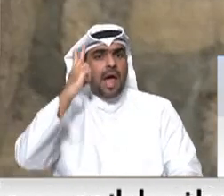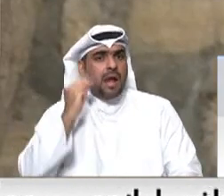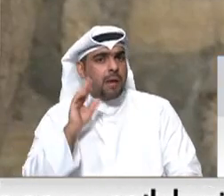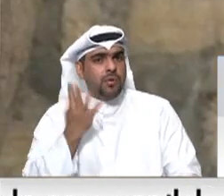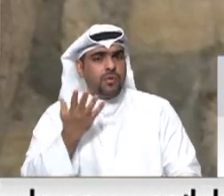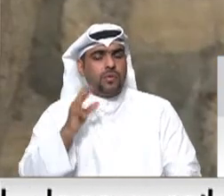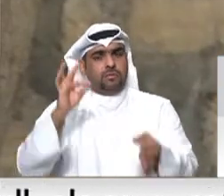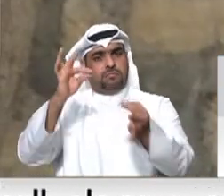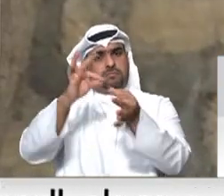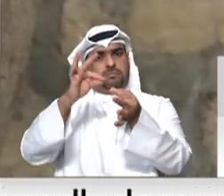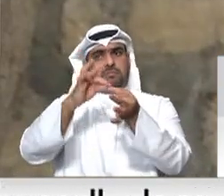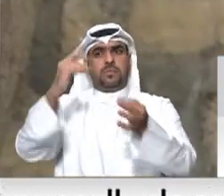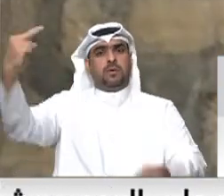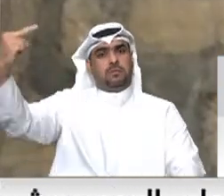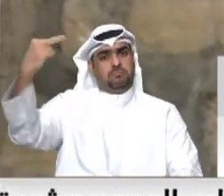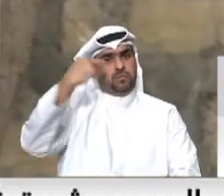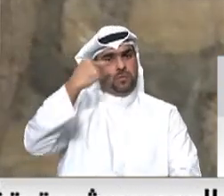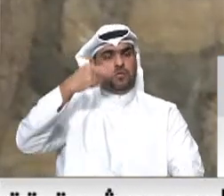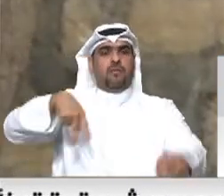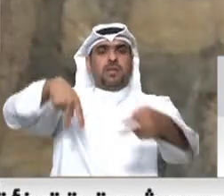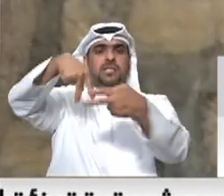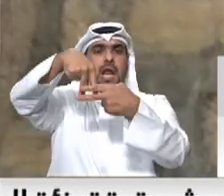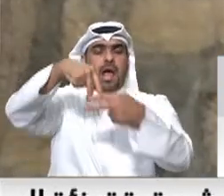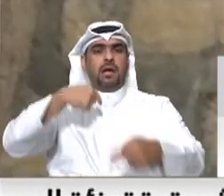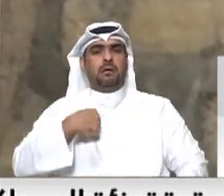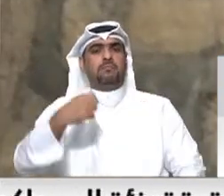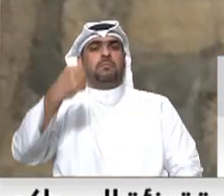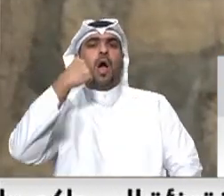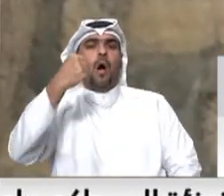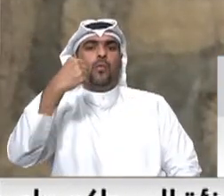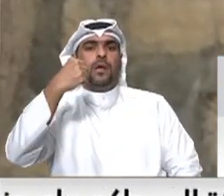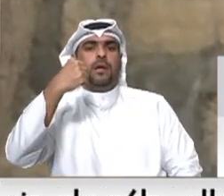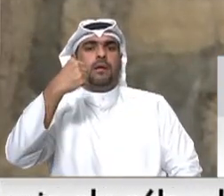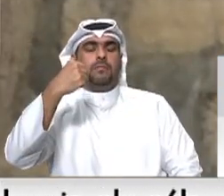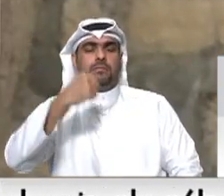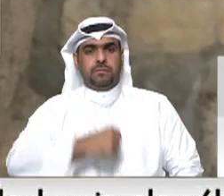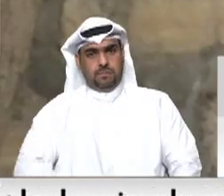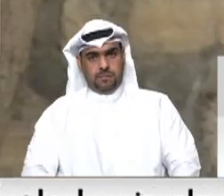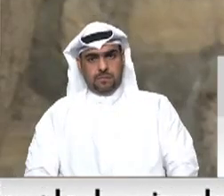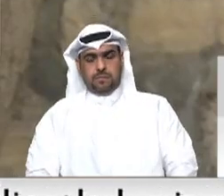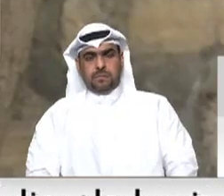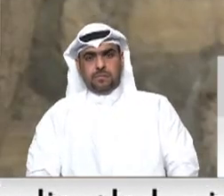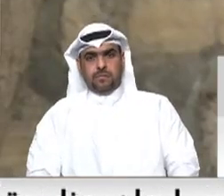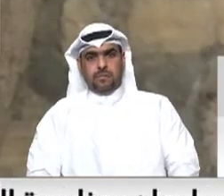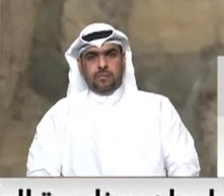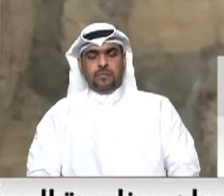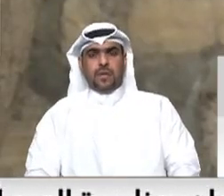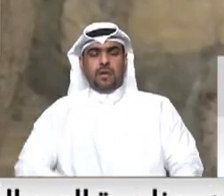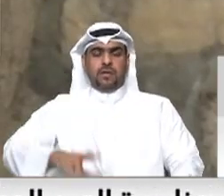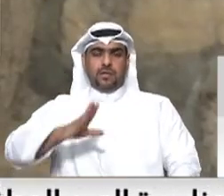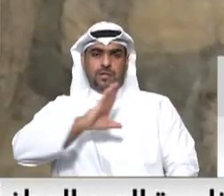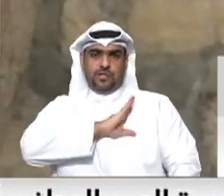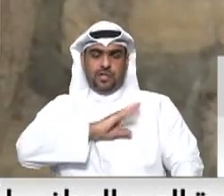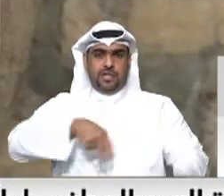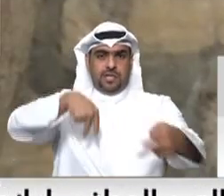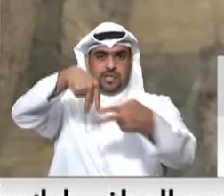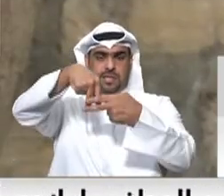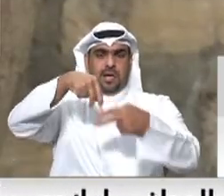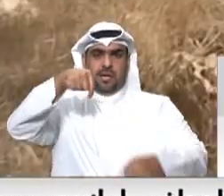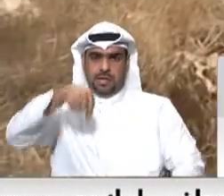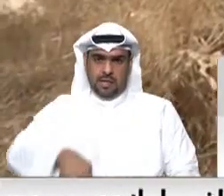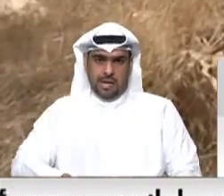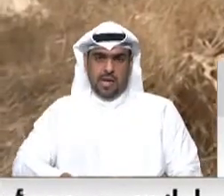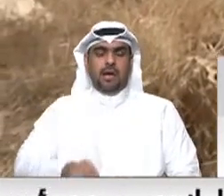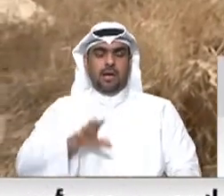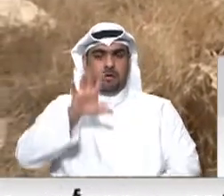مدى قوة هذه القوات على الأرض وبأن ماضون في محاربة ما يسميه الاحتلال